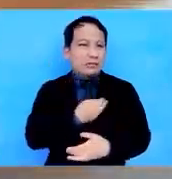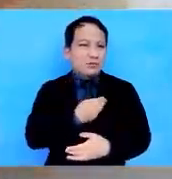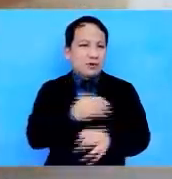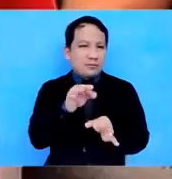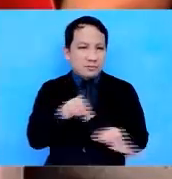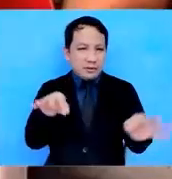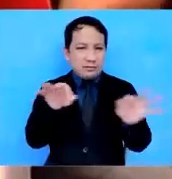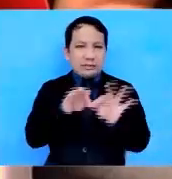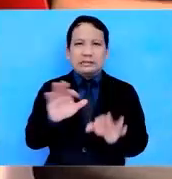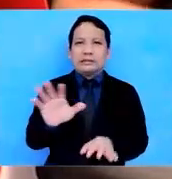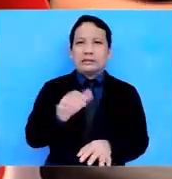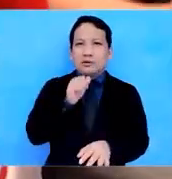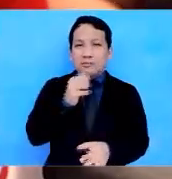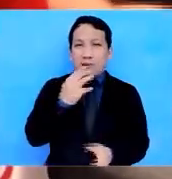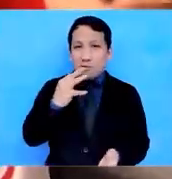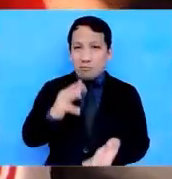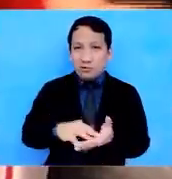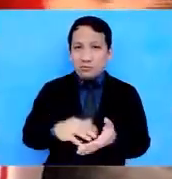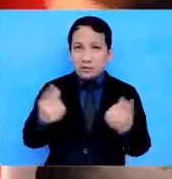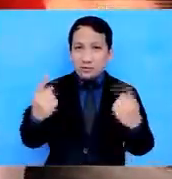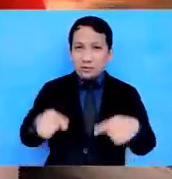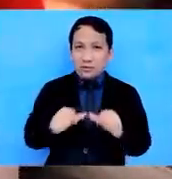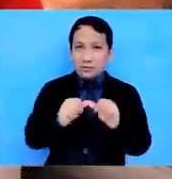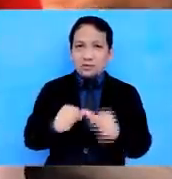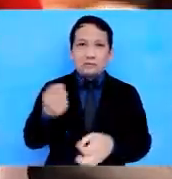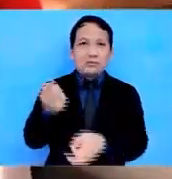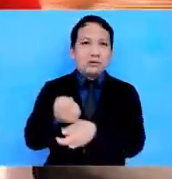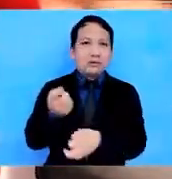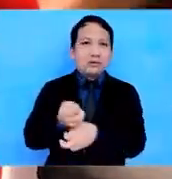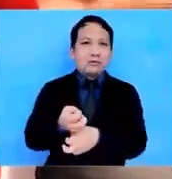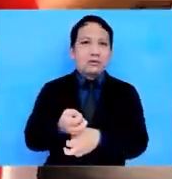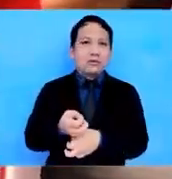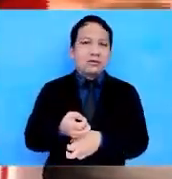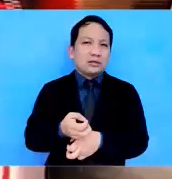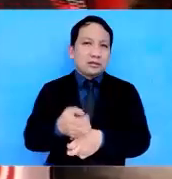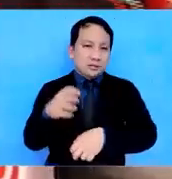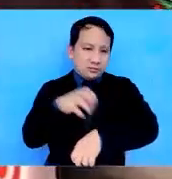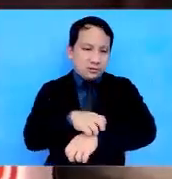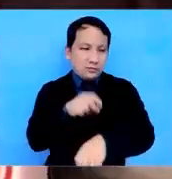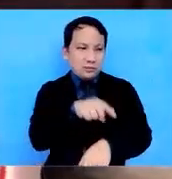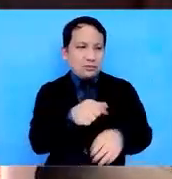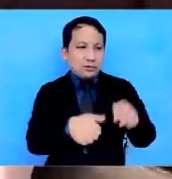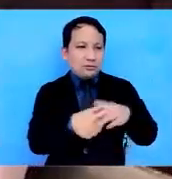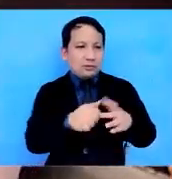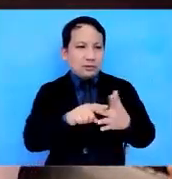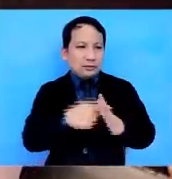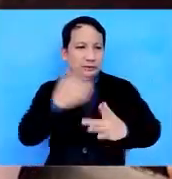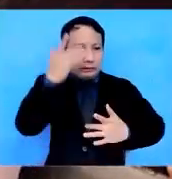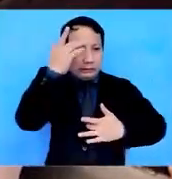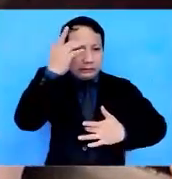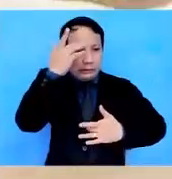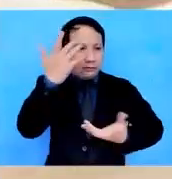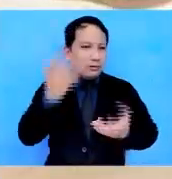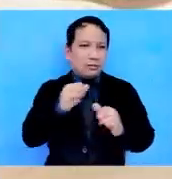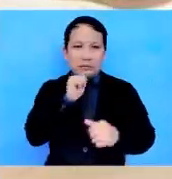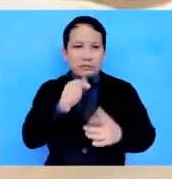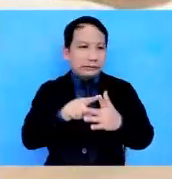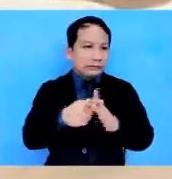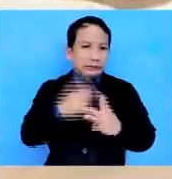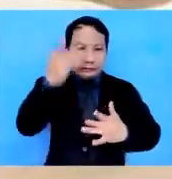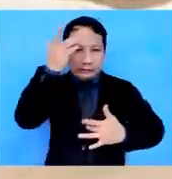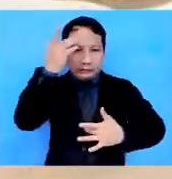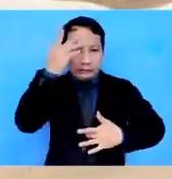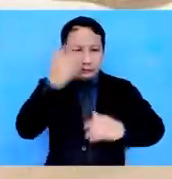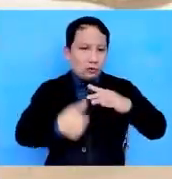Because it's really difficult once na magkaroon na po ng symptoms. Hindi na po maiiwasan pagka nagkaroon na nag-manifest na po yung symptoms